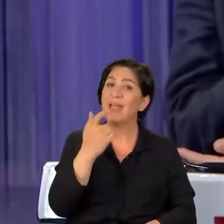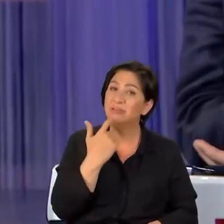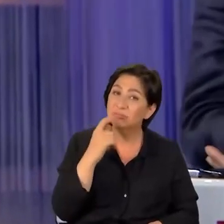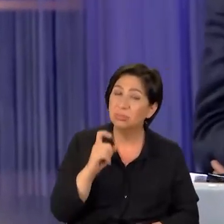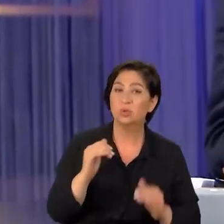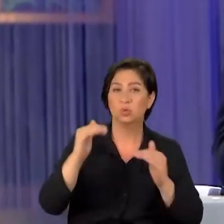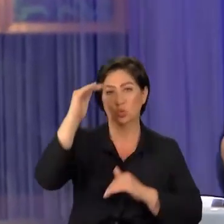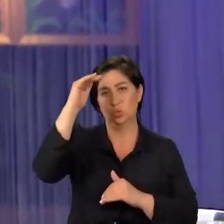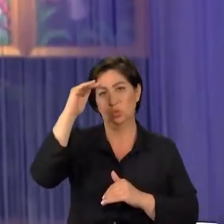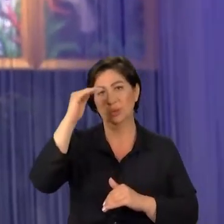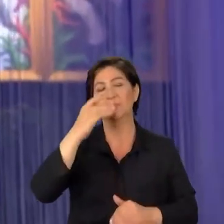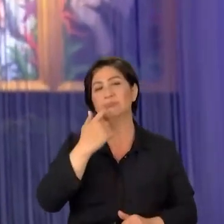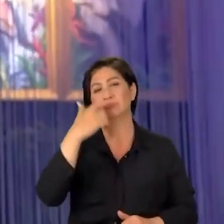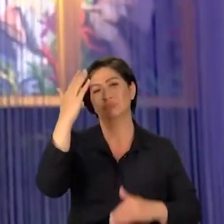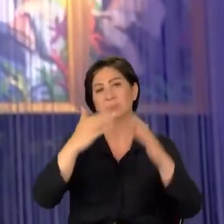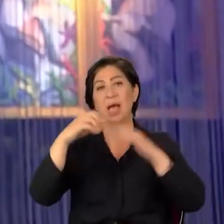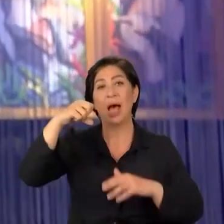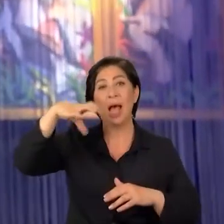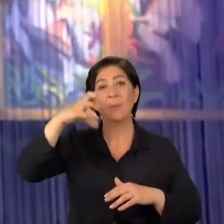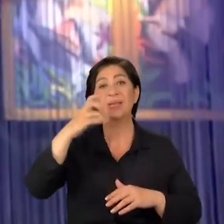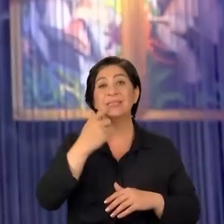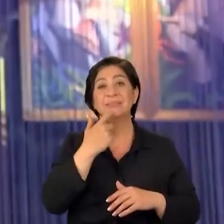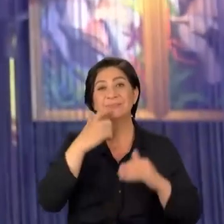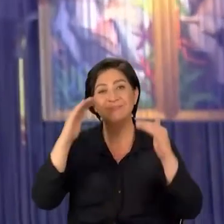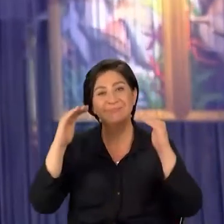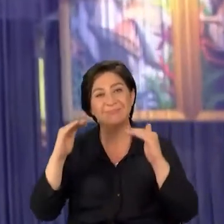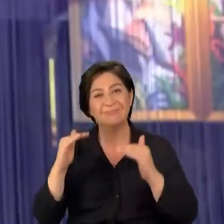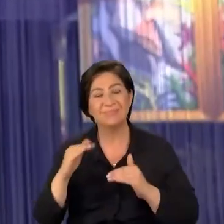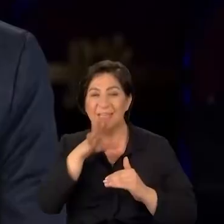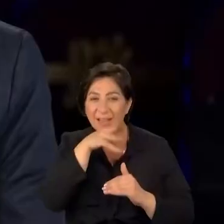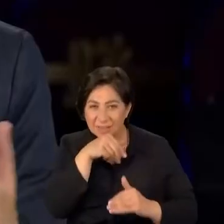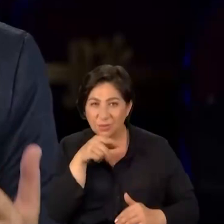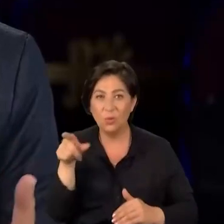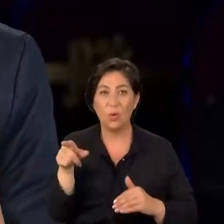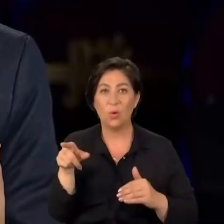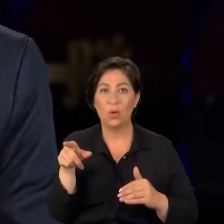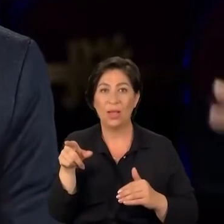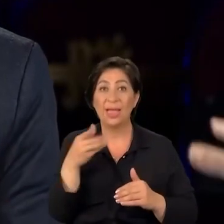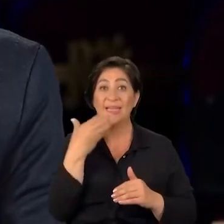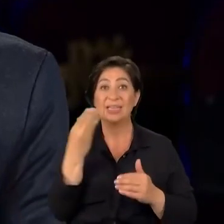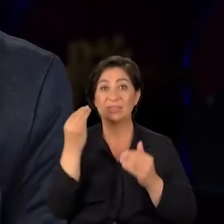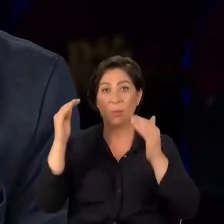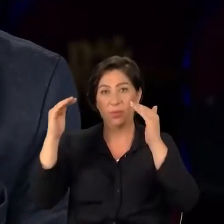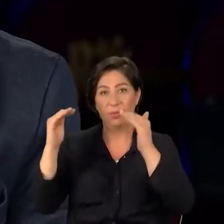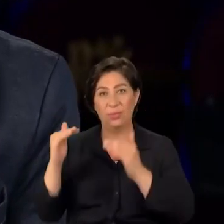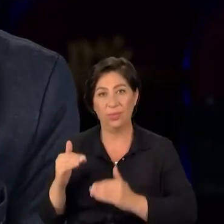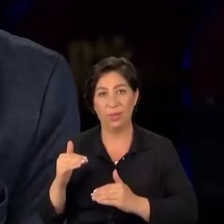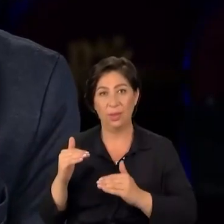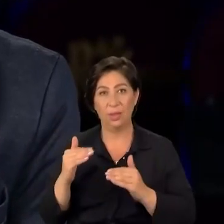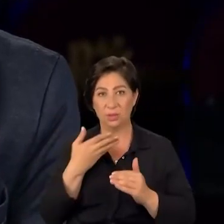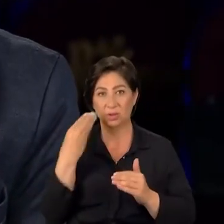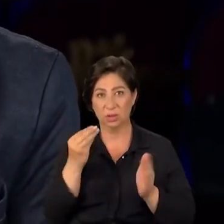müydü? Orta yaş ve üstü. Bir kere AK Parti de giderek yaşlanıyor. Gençlerde demin de dediğim gibi çok düşük. Yani gençleri gitti mi